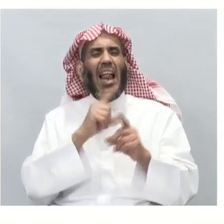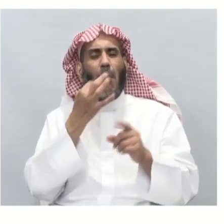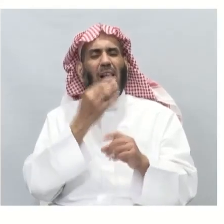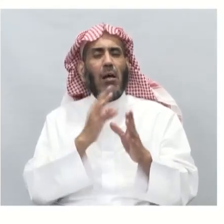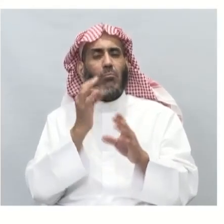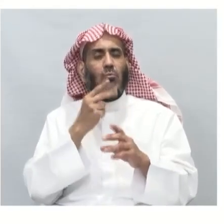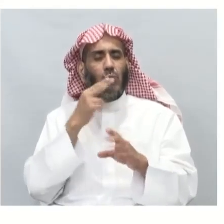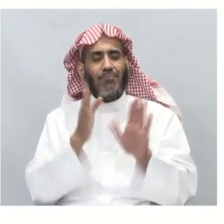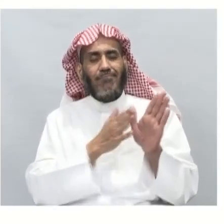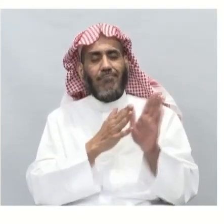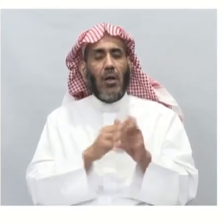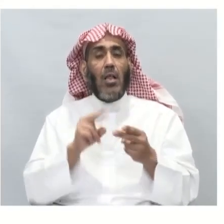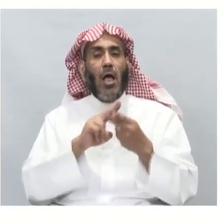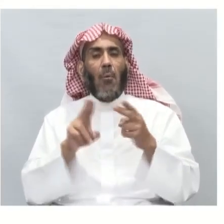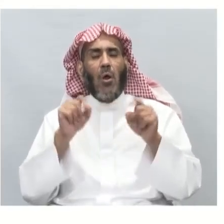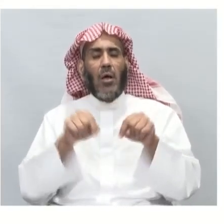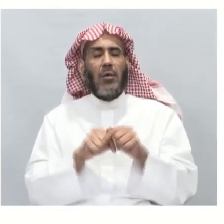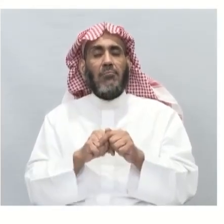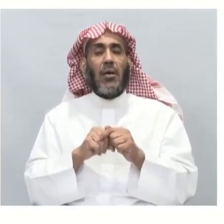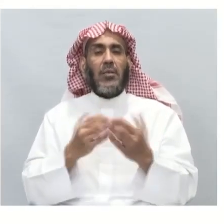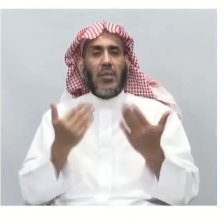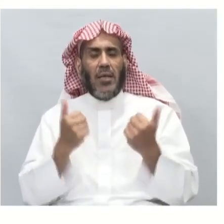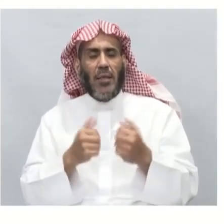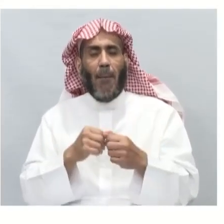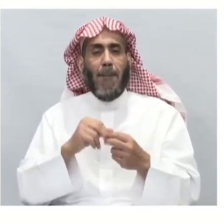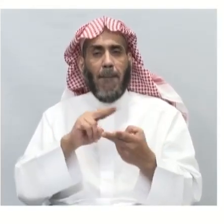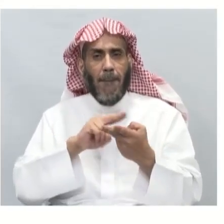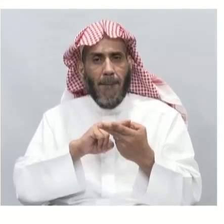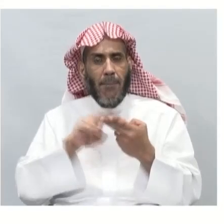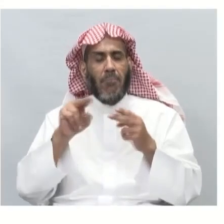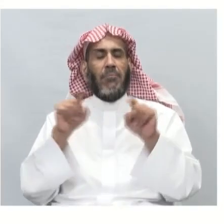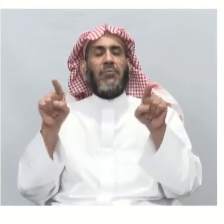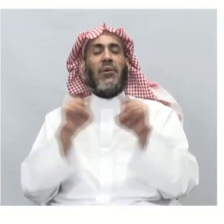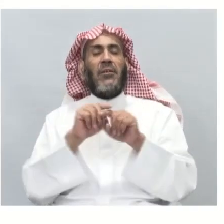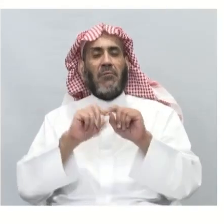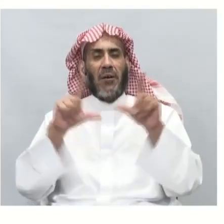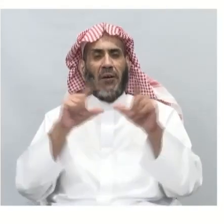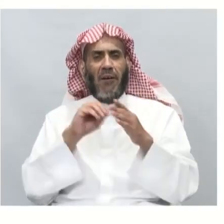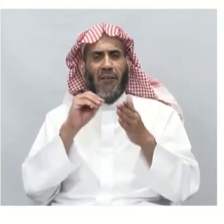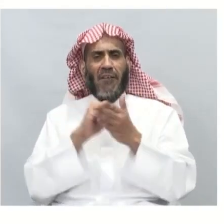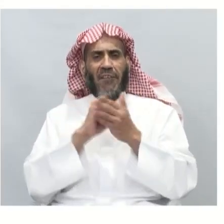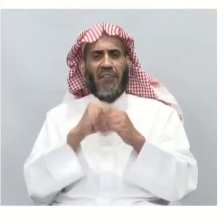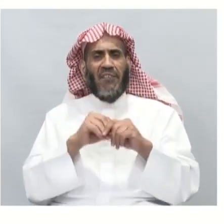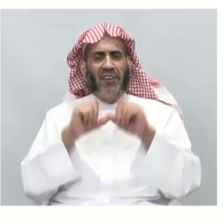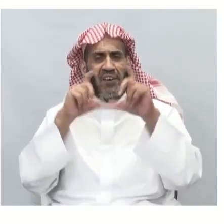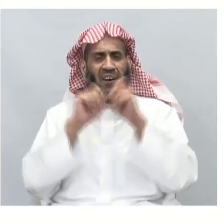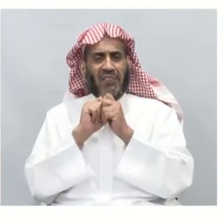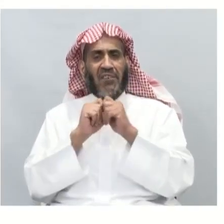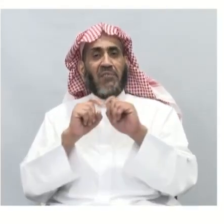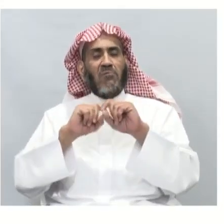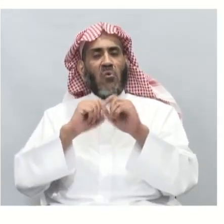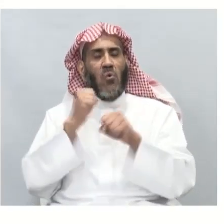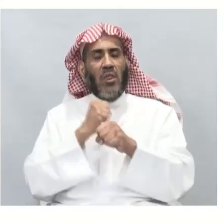له اليوم هذا تعبيرنا نحن تستطيع انت ان تاتي بتعبير مناسب تبين من خلاله ما ورد في هذه الصوره